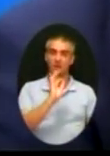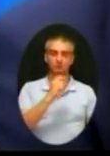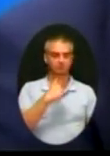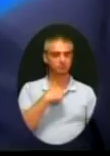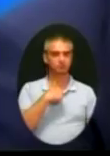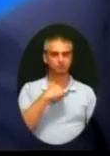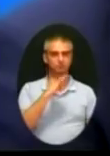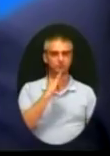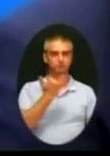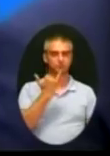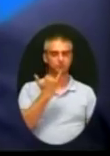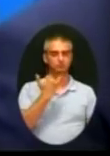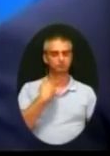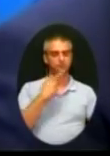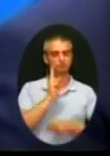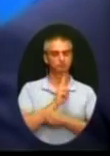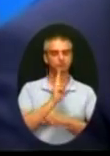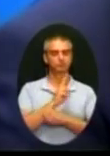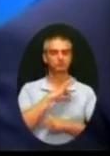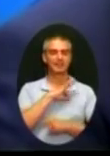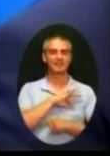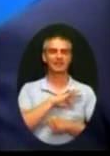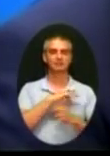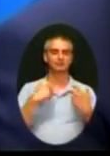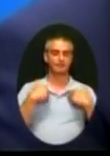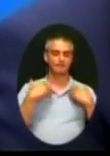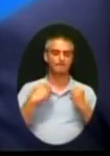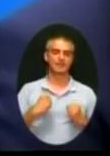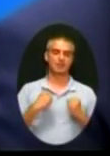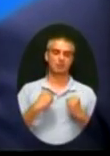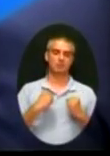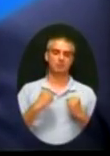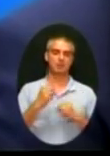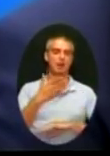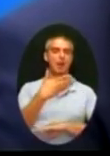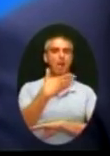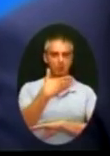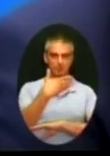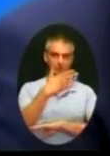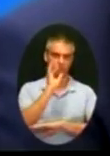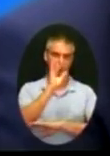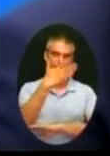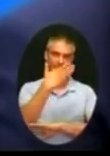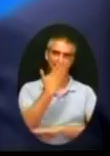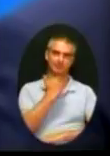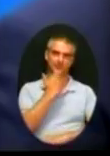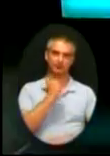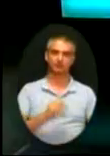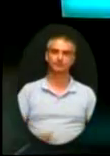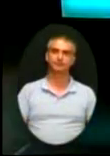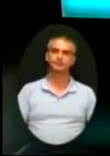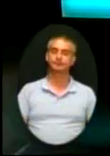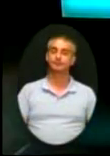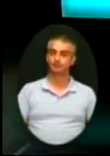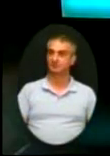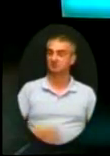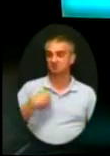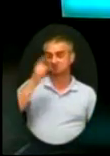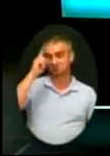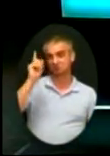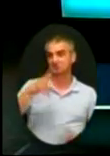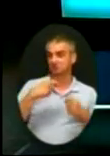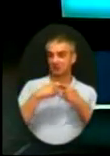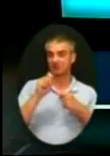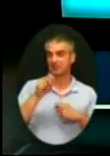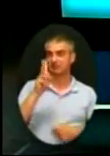אנחנו בהחלט נעמוד על האינטרס הביטחוני הלאומי של מדינת ישראל. אני לא יודע, חבר